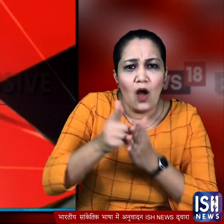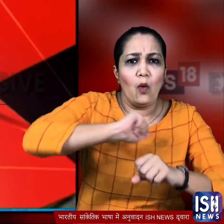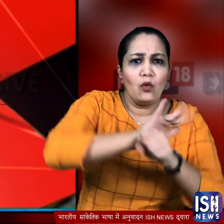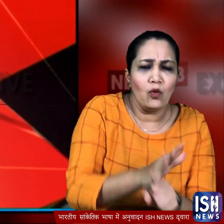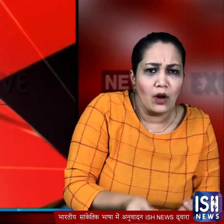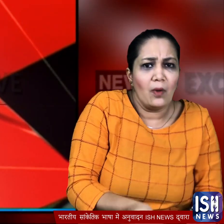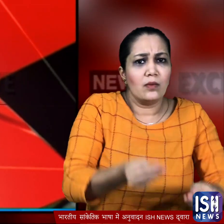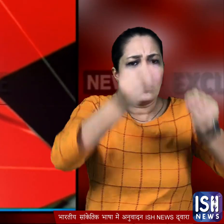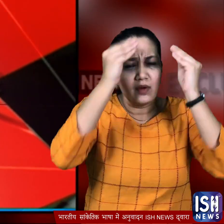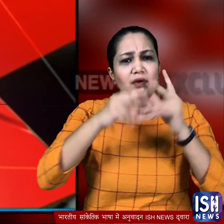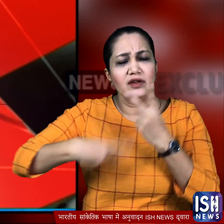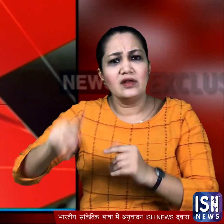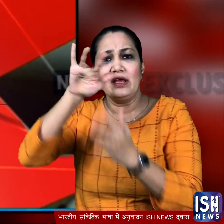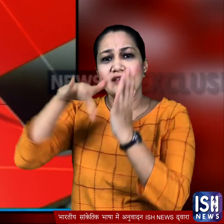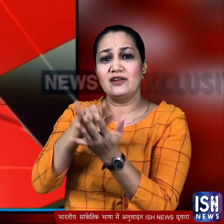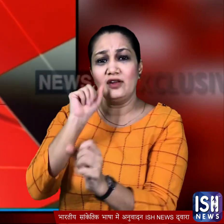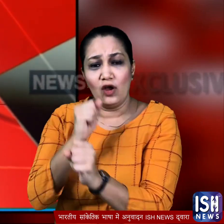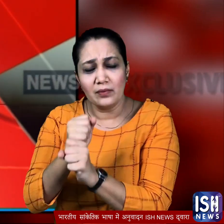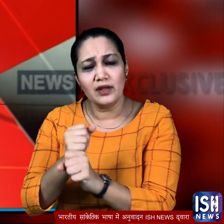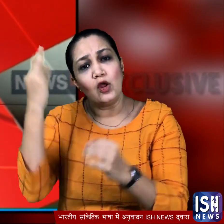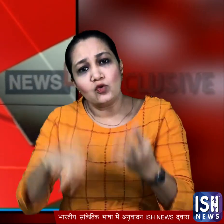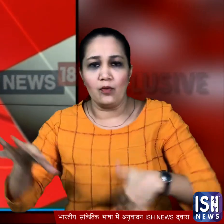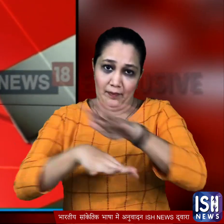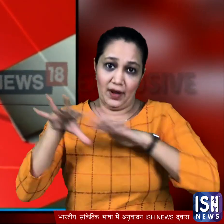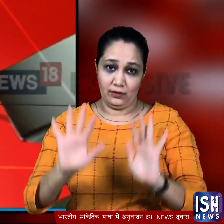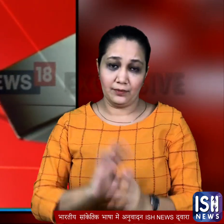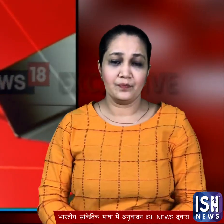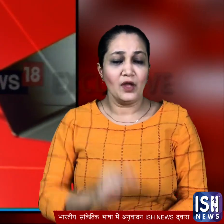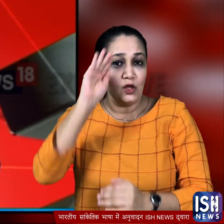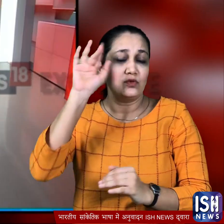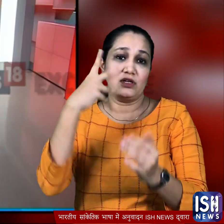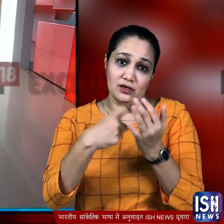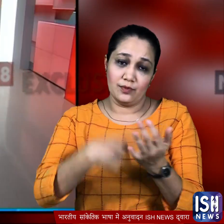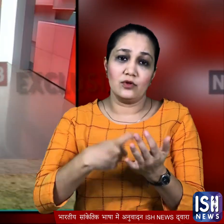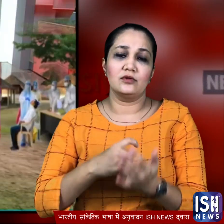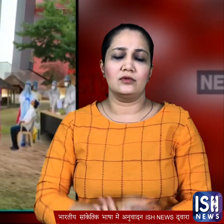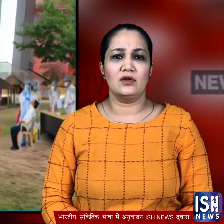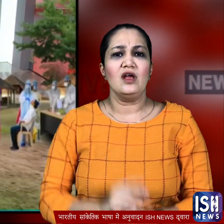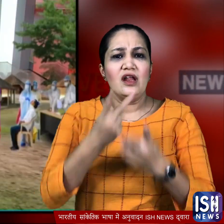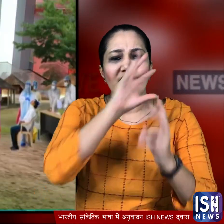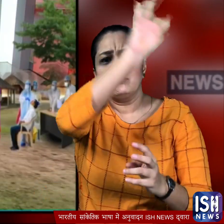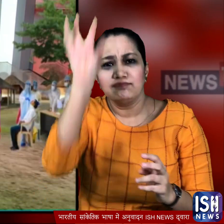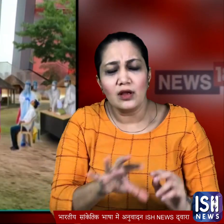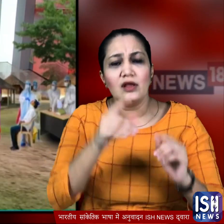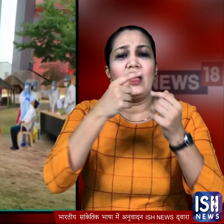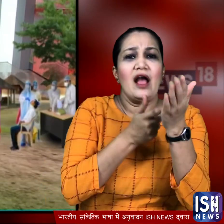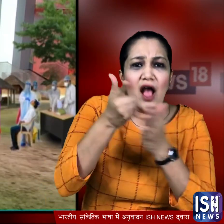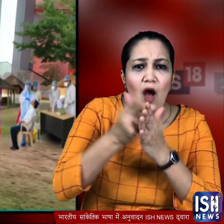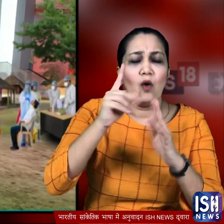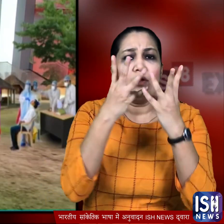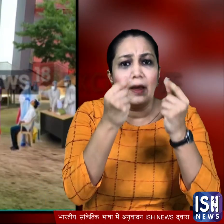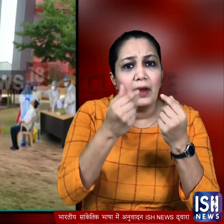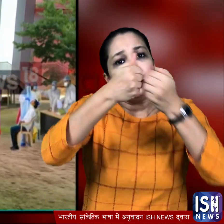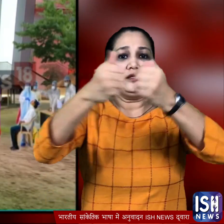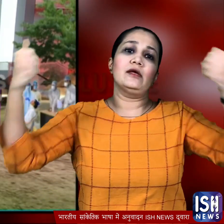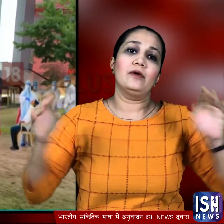के बढ़ते खतरे को देखते हुए केंद्र सरकार ने नई रणनीति तैयार की। न्यूज़ 18 के रवि सिंह की रिपोर्ट है कि सभी राज्यों को गांवों से जुड़े कोरोना के आंकड़े